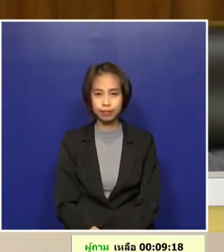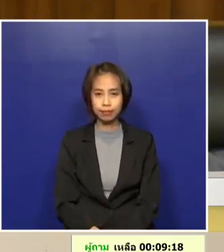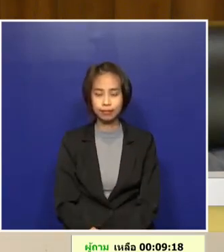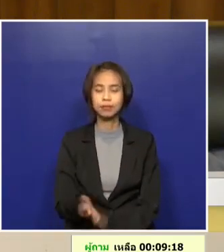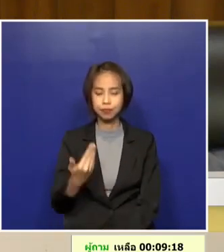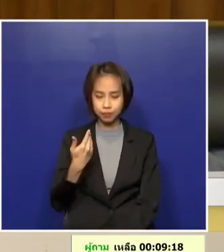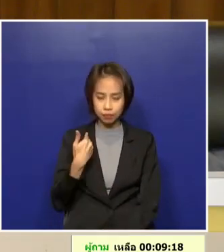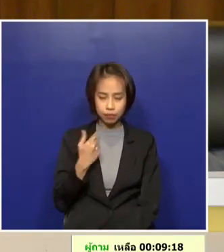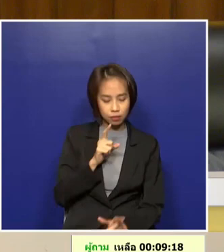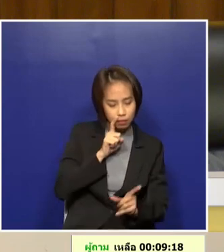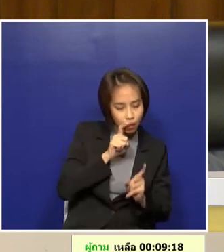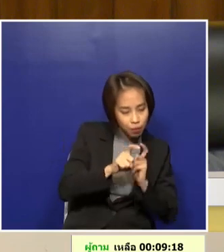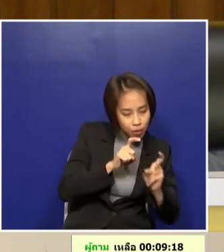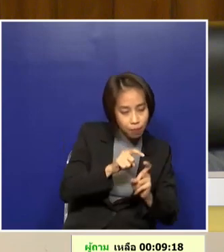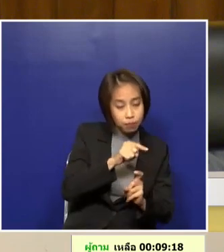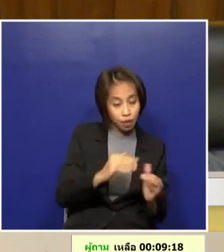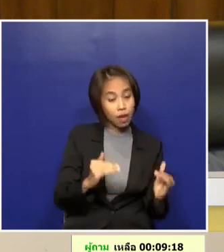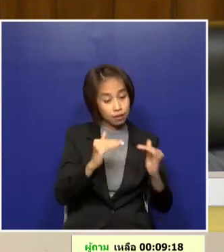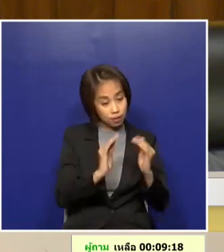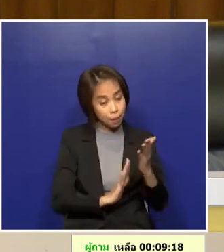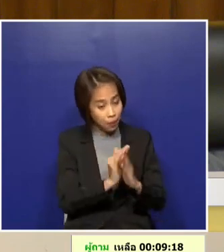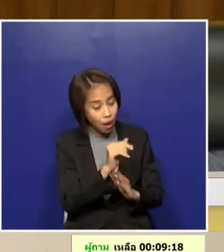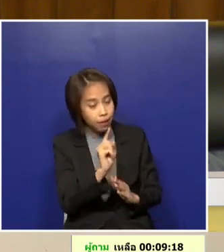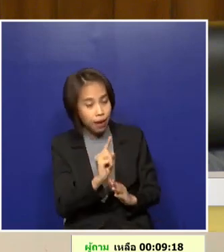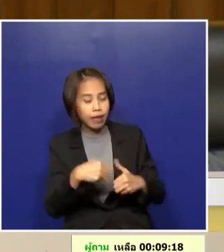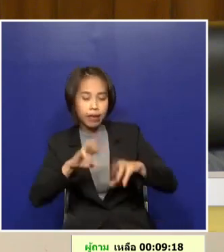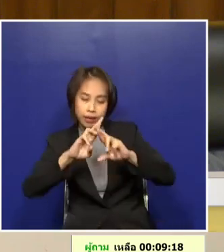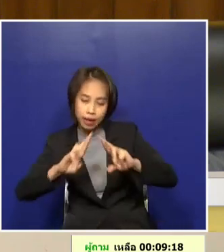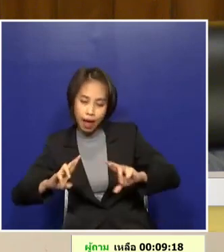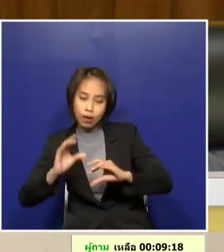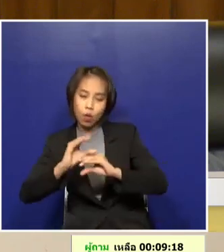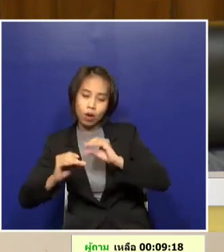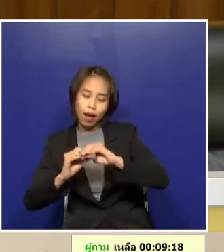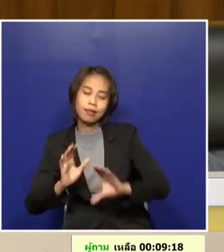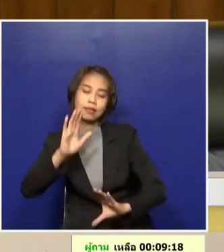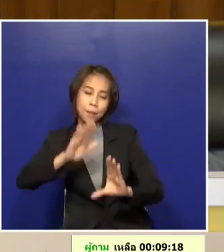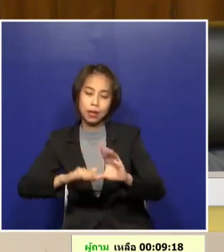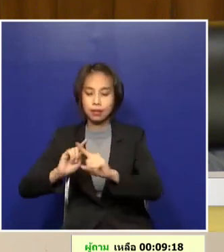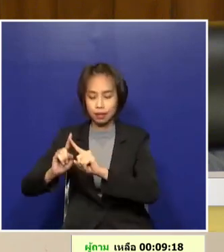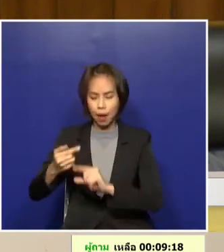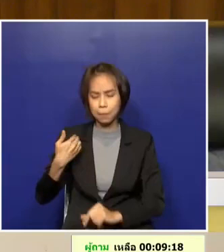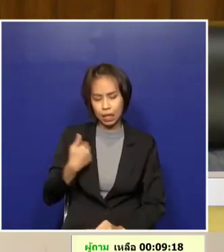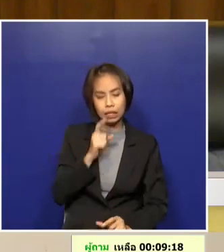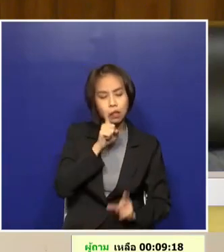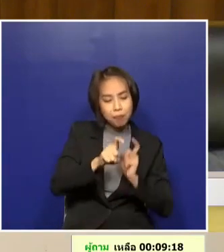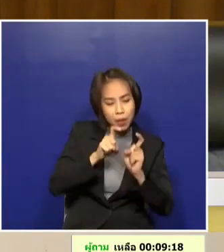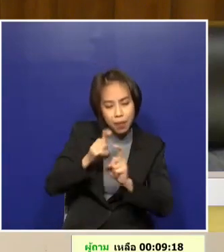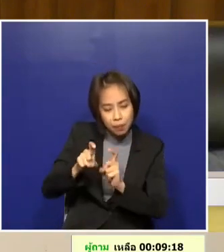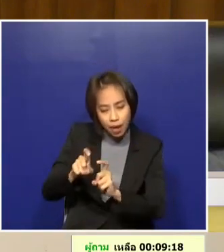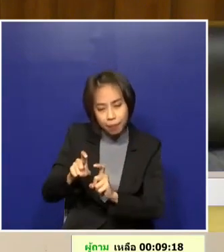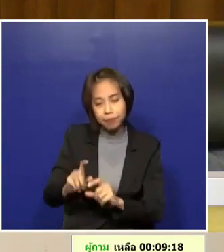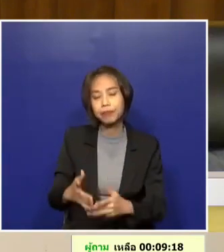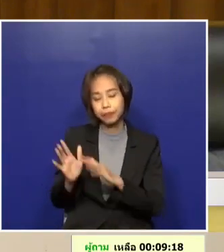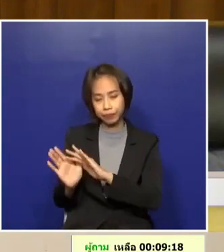สอบถามในเรื่องของผู้ที่ได้รับสิทธิ์แล้วก็ร้านค้าที่เข้าร่วมโครงการนะครับ แต่เหตุผลในเรื่องของ